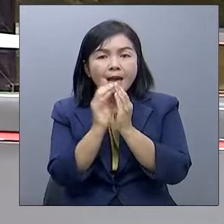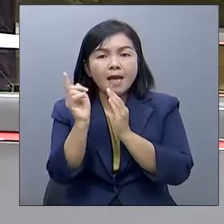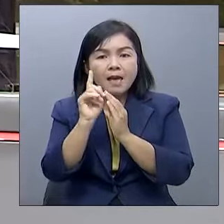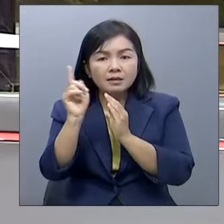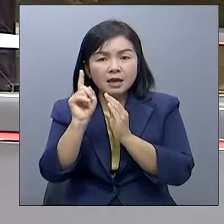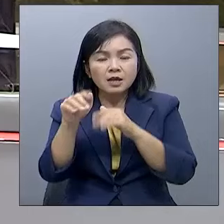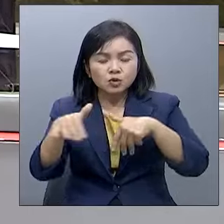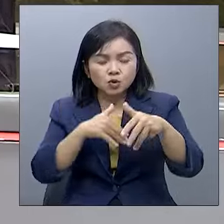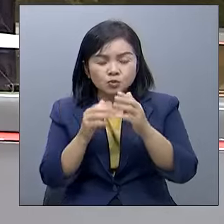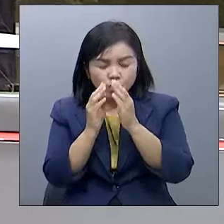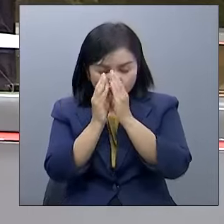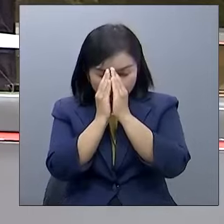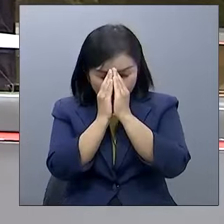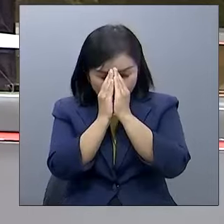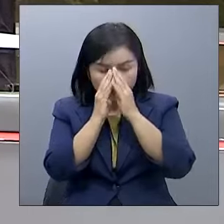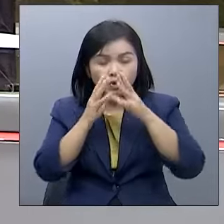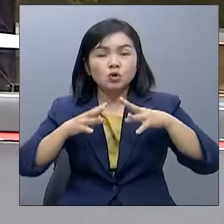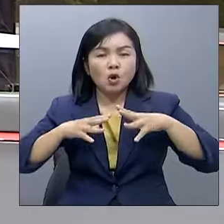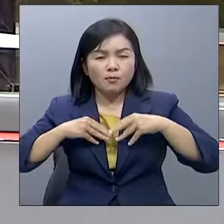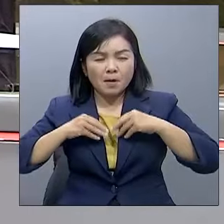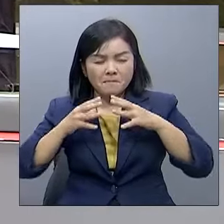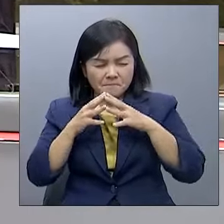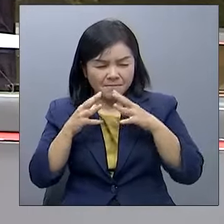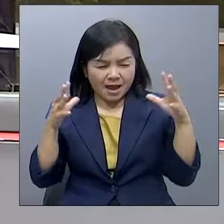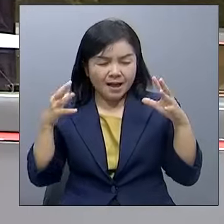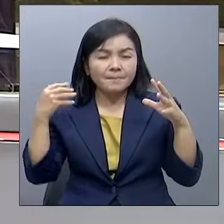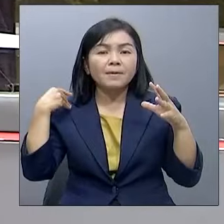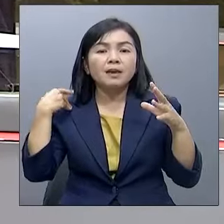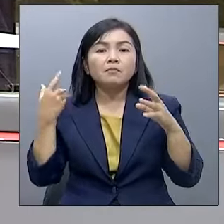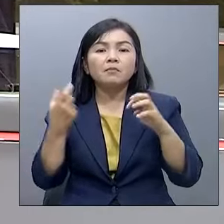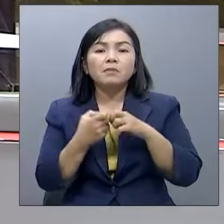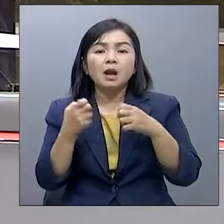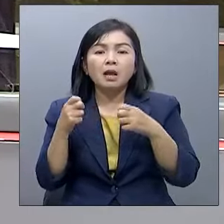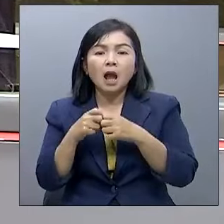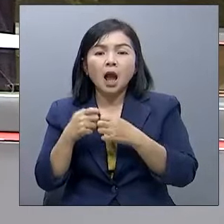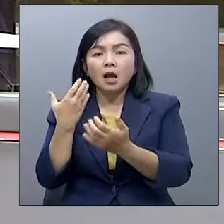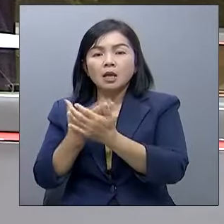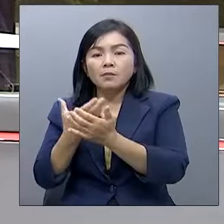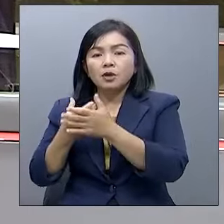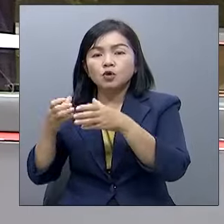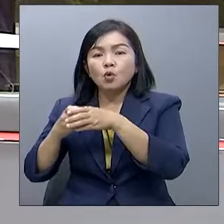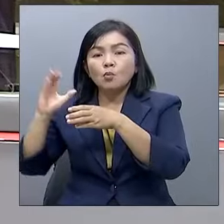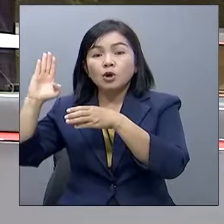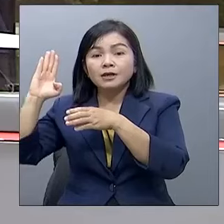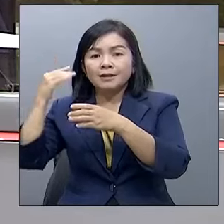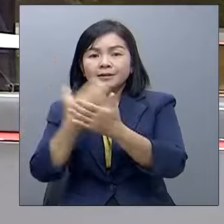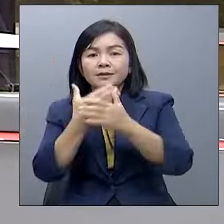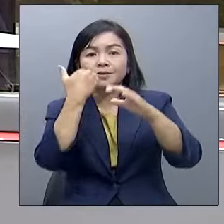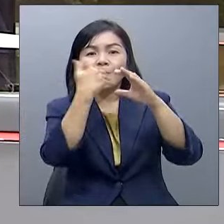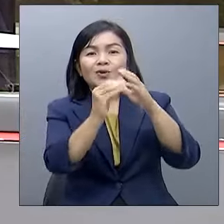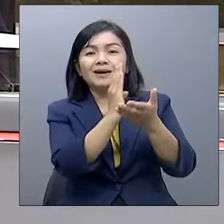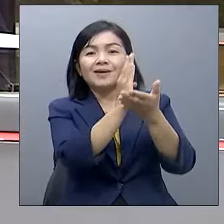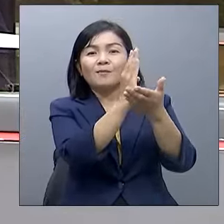ให้ความเคารพนับถือเป็นจำนวนมากด้วยเมื่อเกิดเรื่องเช่นนี้จากการเปิดเผยจากเพจหนึ่